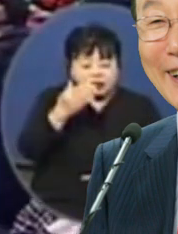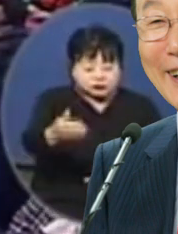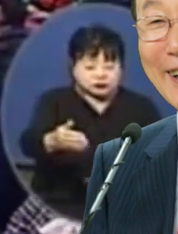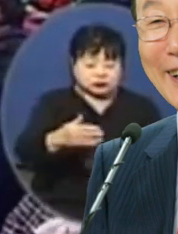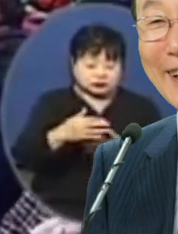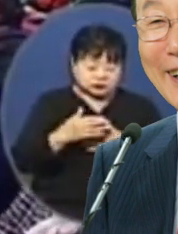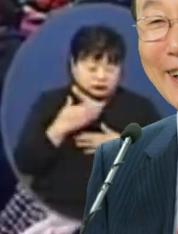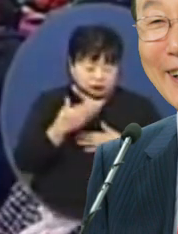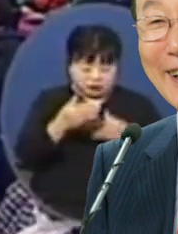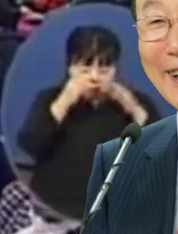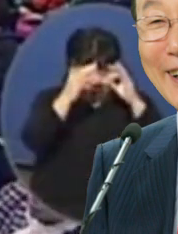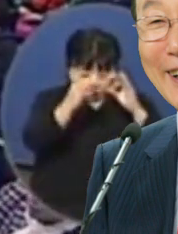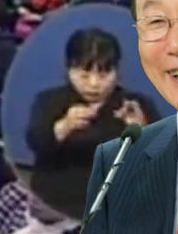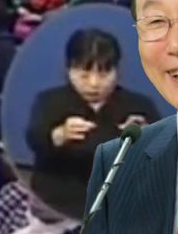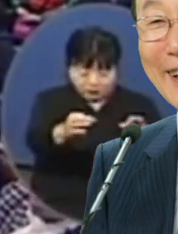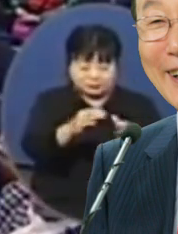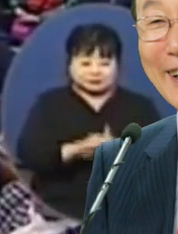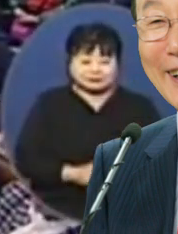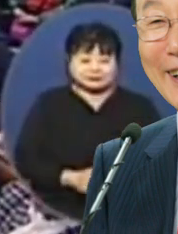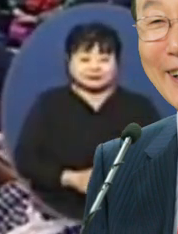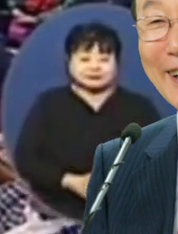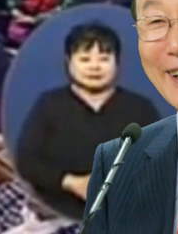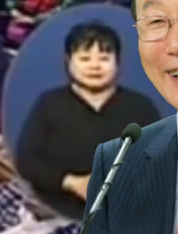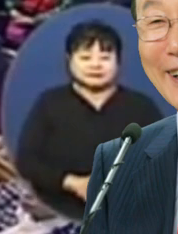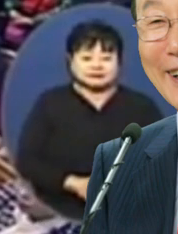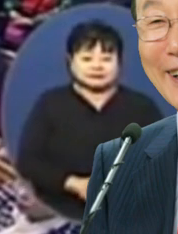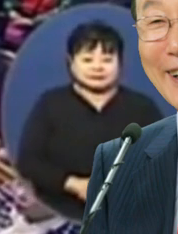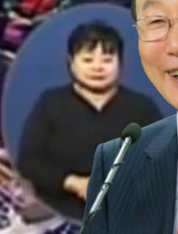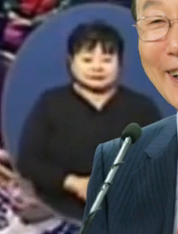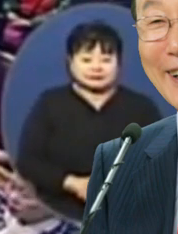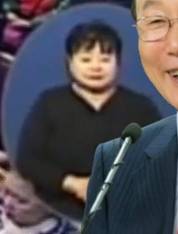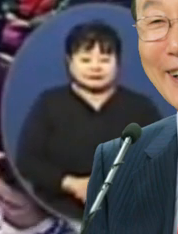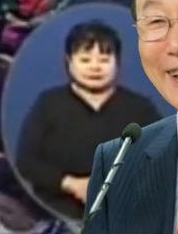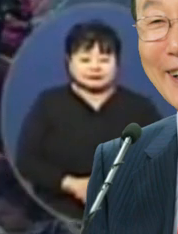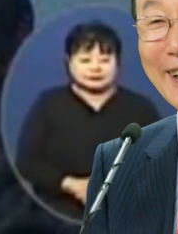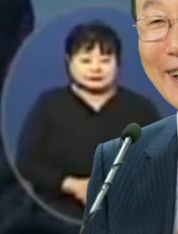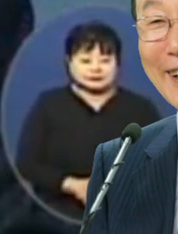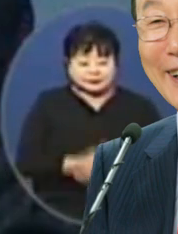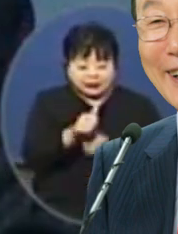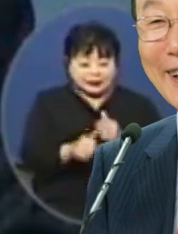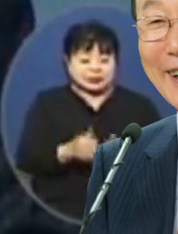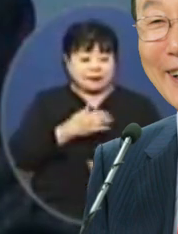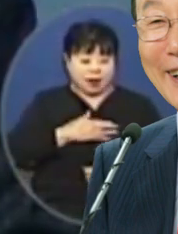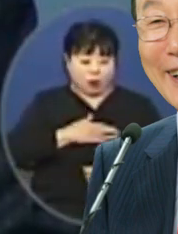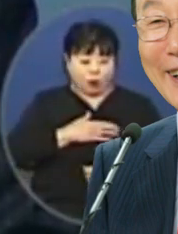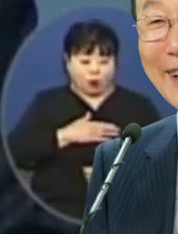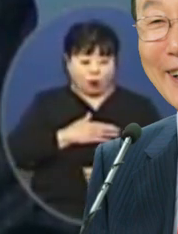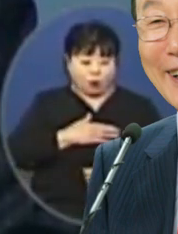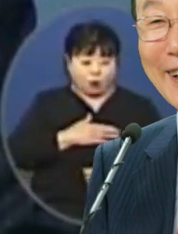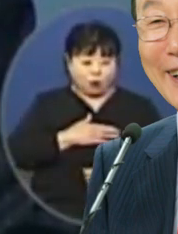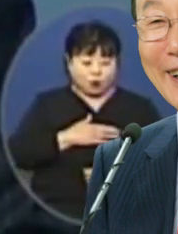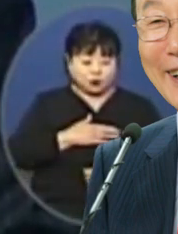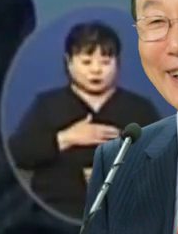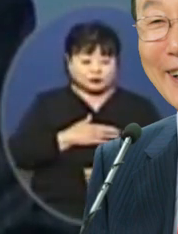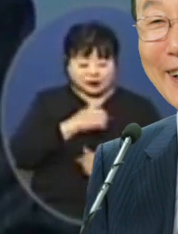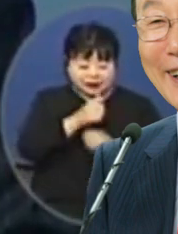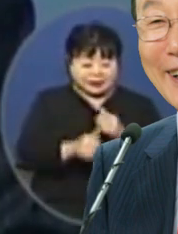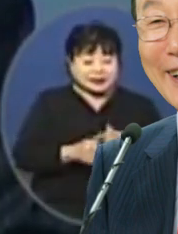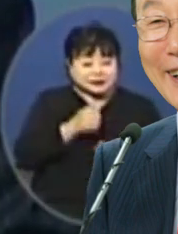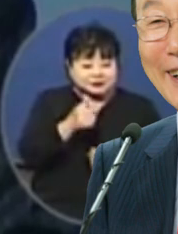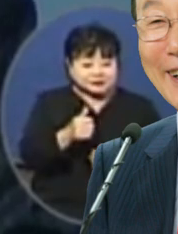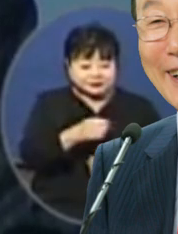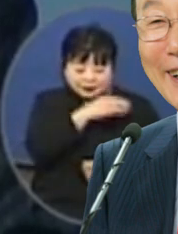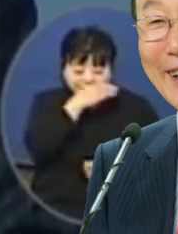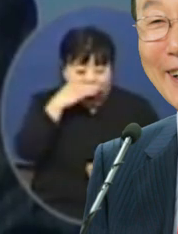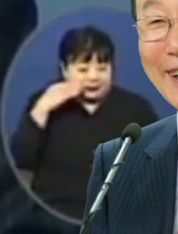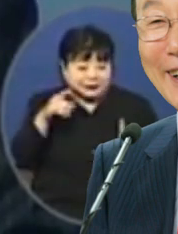보응을 내가 보리로다. 하나님을 알고 하나님을